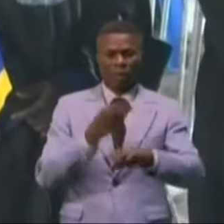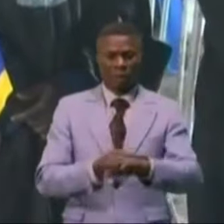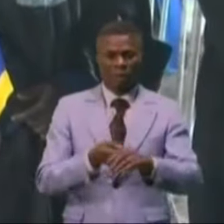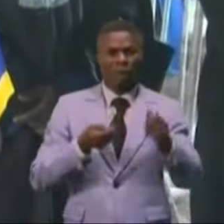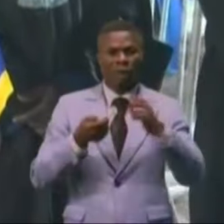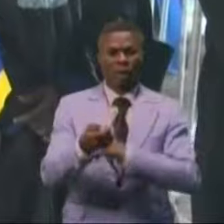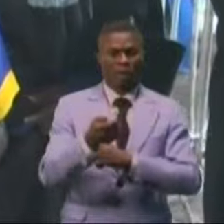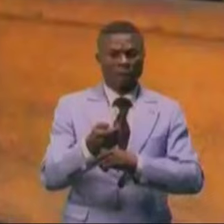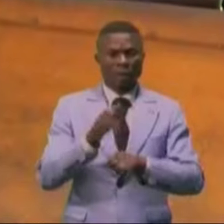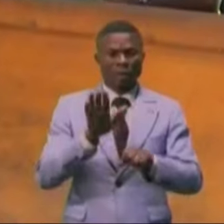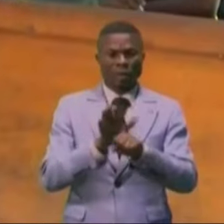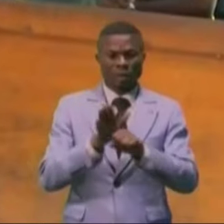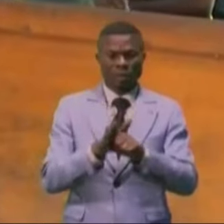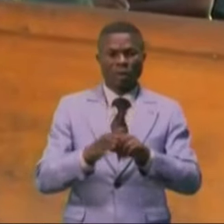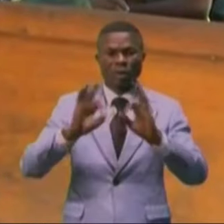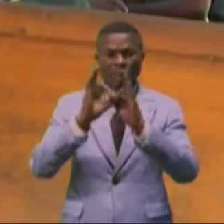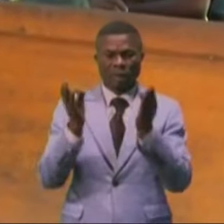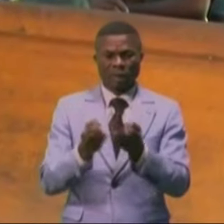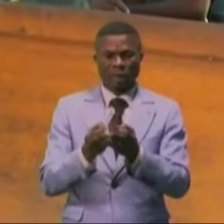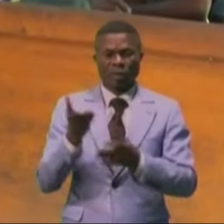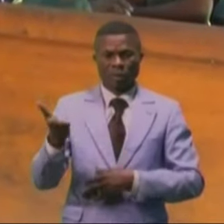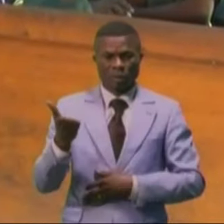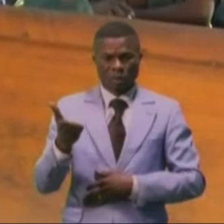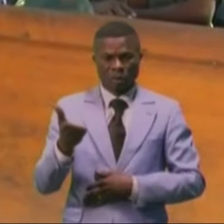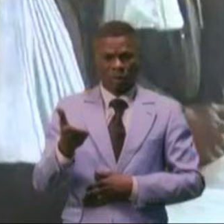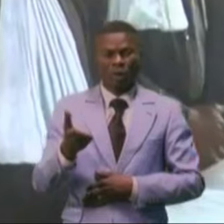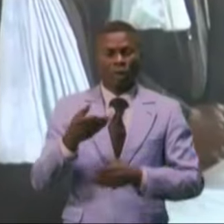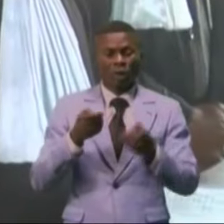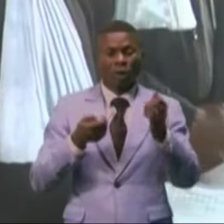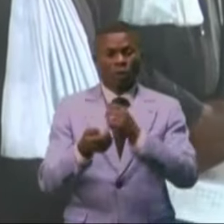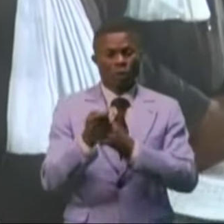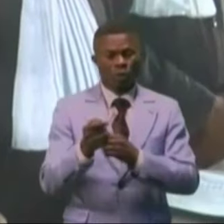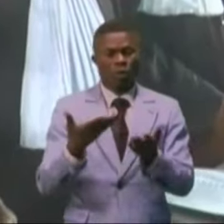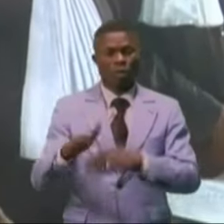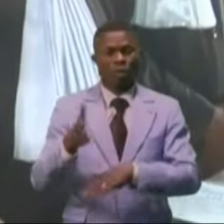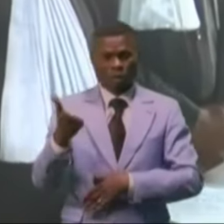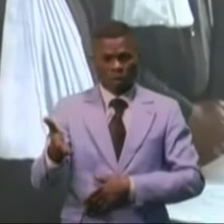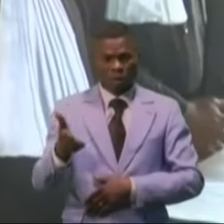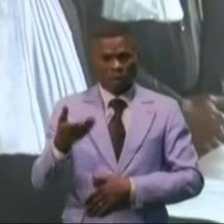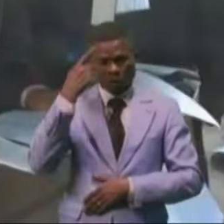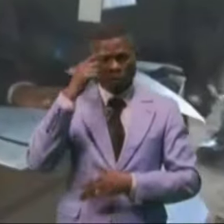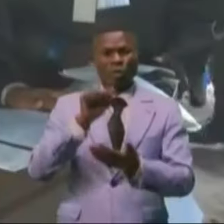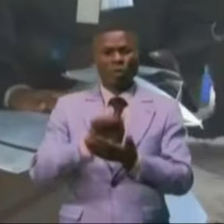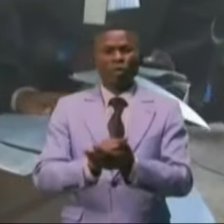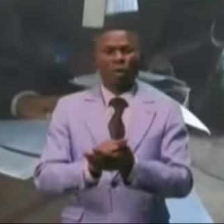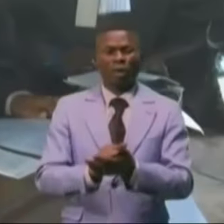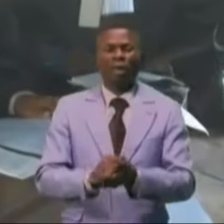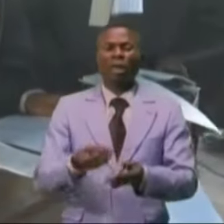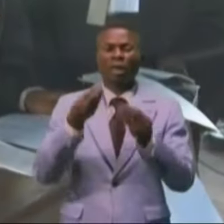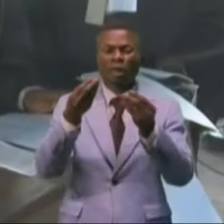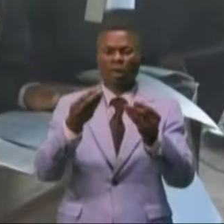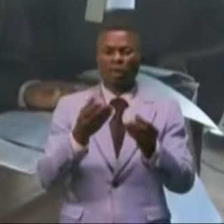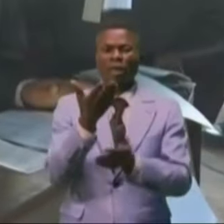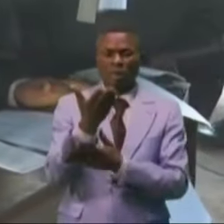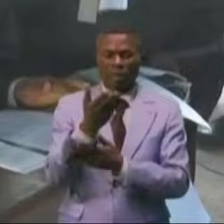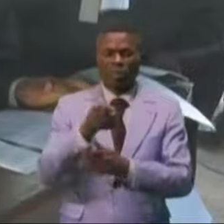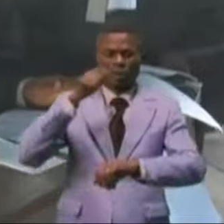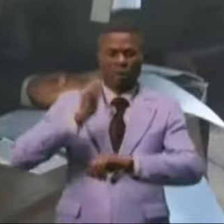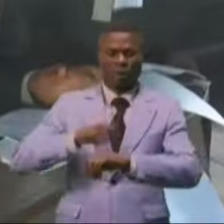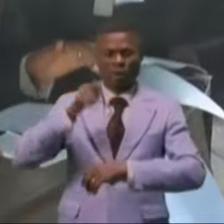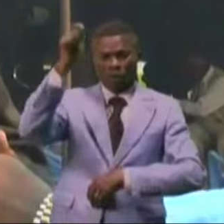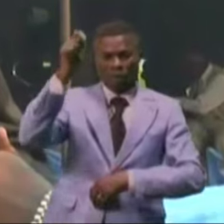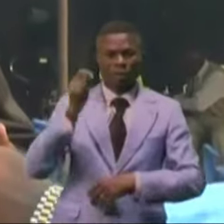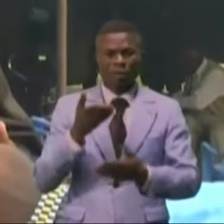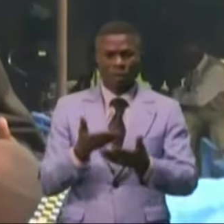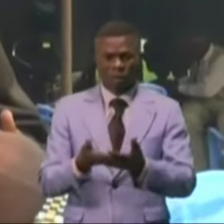gens cette nuit-là et la famille de Kevin veut voir le meurtrier de son fils. Et par ses conseils, elle a formulé la demande au tribunal militaire.